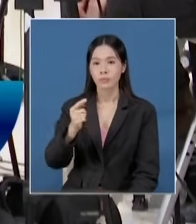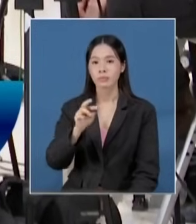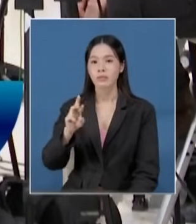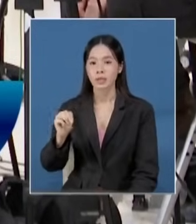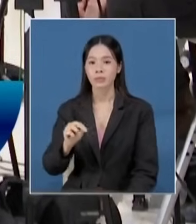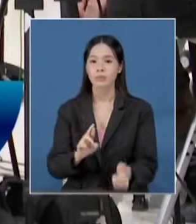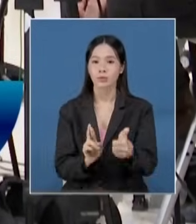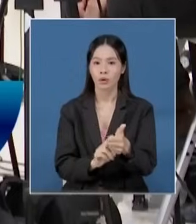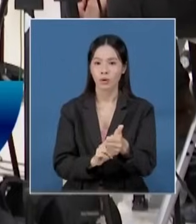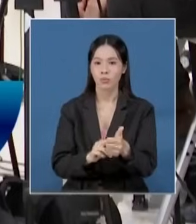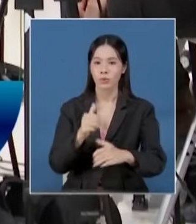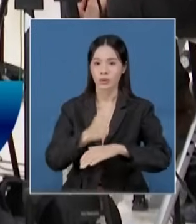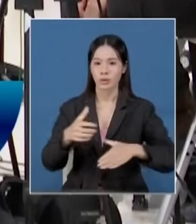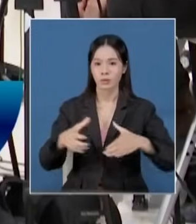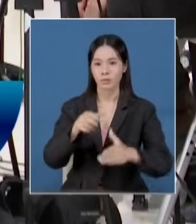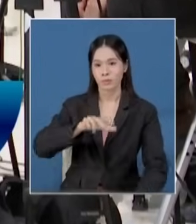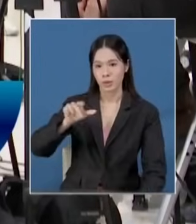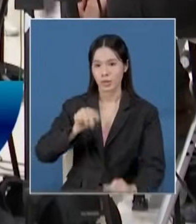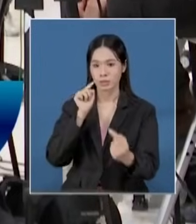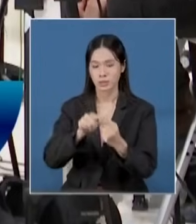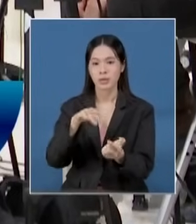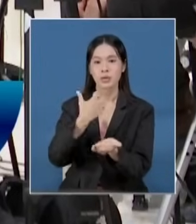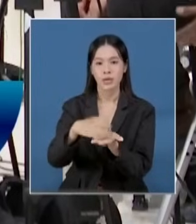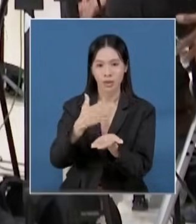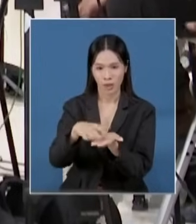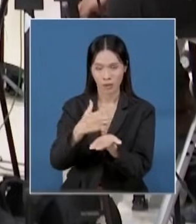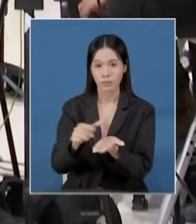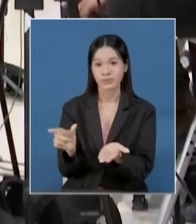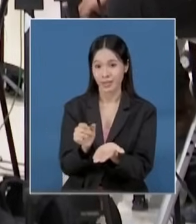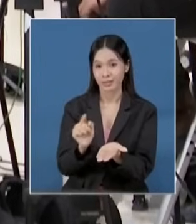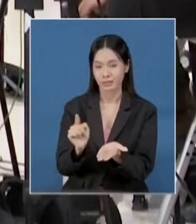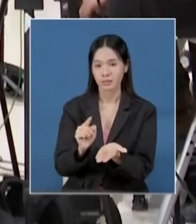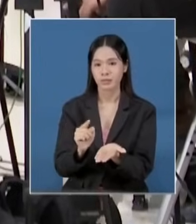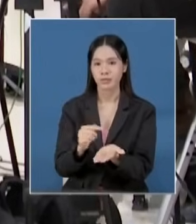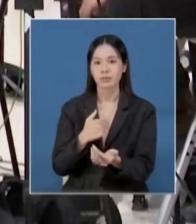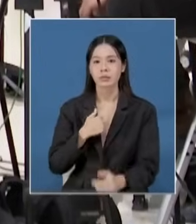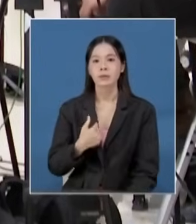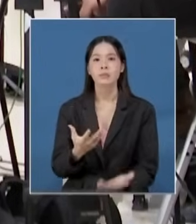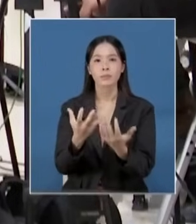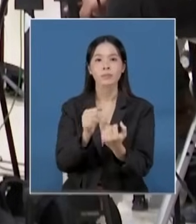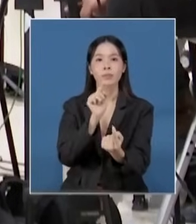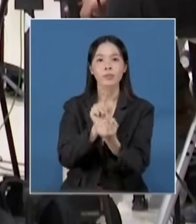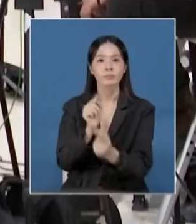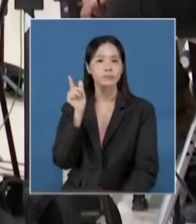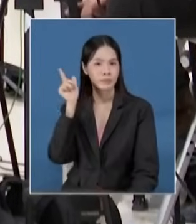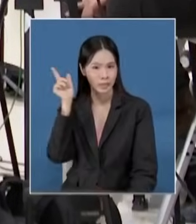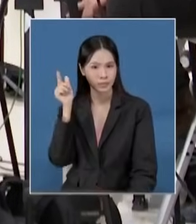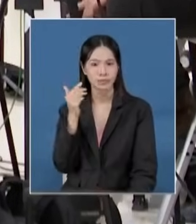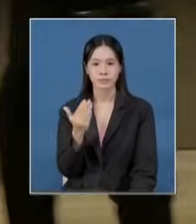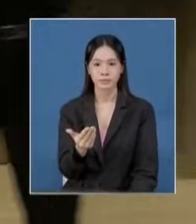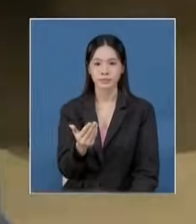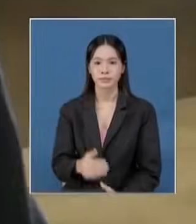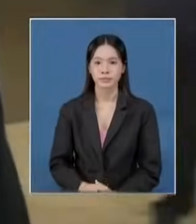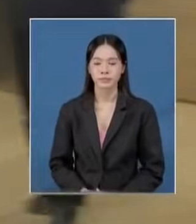ได้เดินทางมาถึงที่รัฐสภานะคะแล้วก็ได้มีการเปิดเผยสั้นๆกับสื่อมวลชนถึงบรรยากาศในการที่ได้พบหน้ากับคุณทักษิณชินวัตรนั่นเองค่